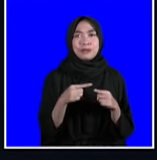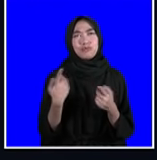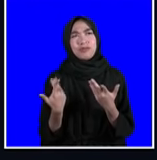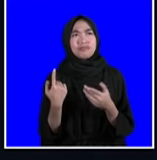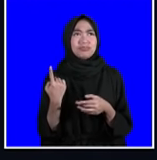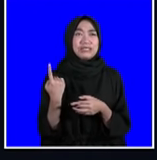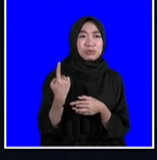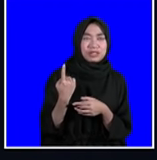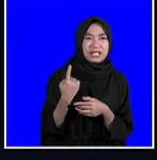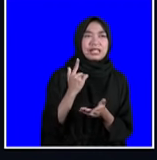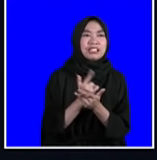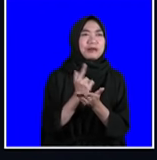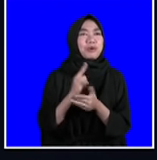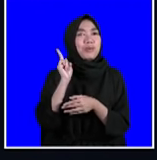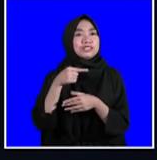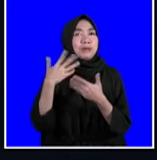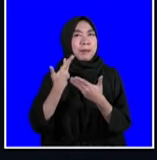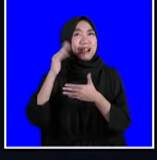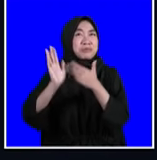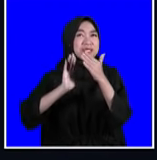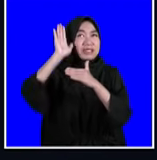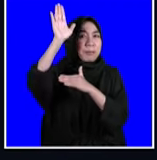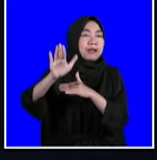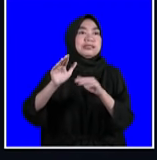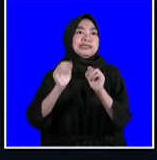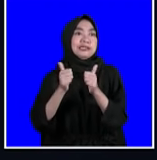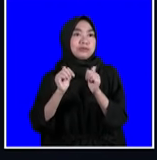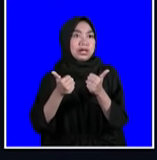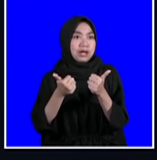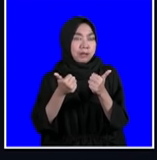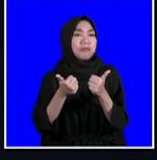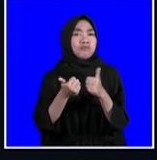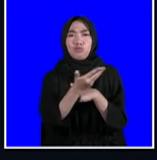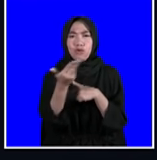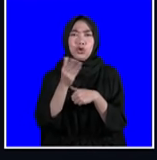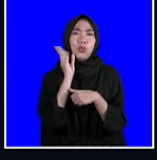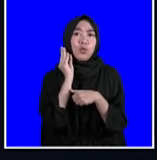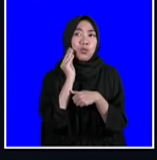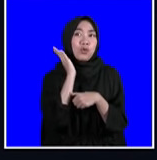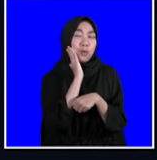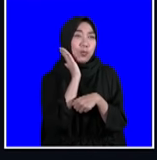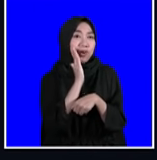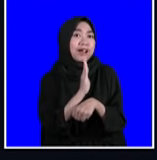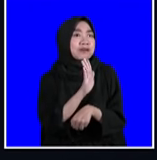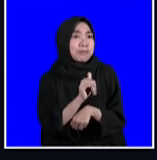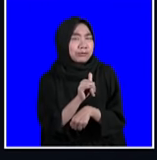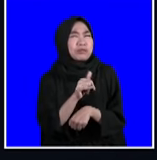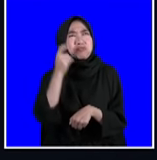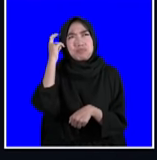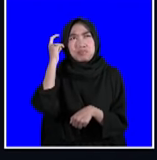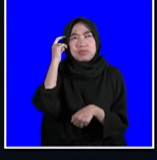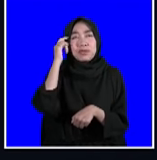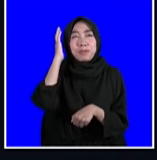terutama kewajiban dalam mempersiapkan masa depannya. Karena usianya masih muda, maka masa depannya